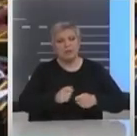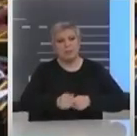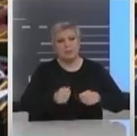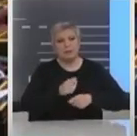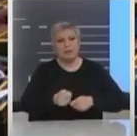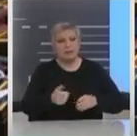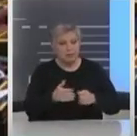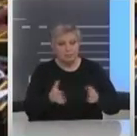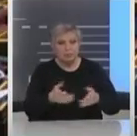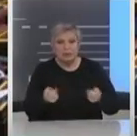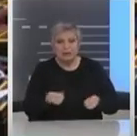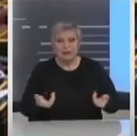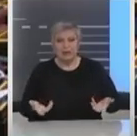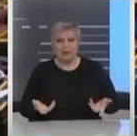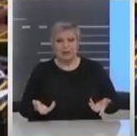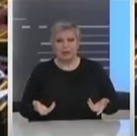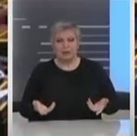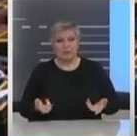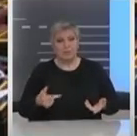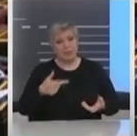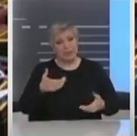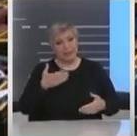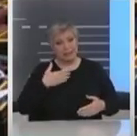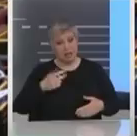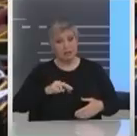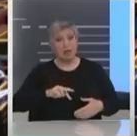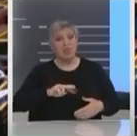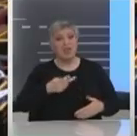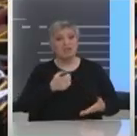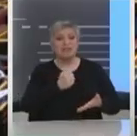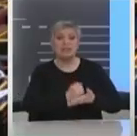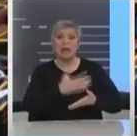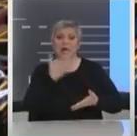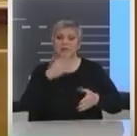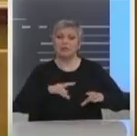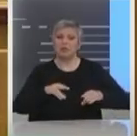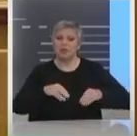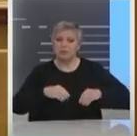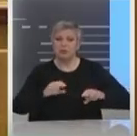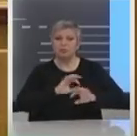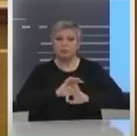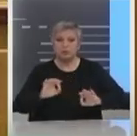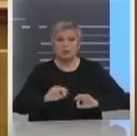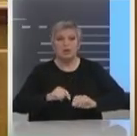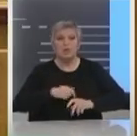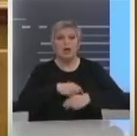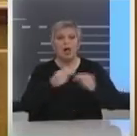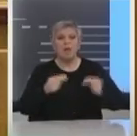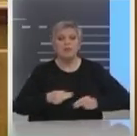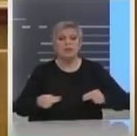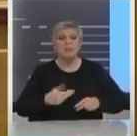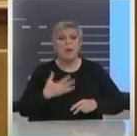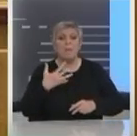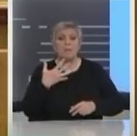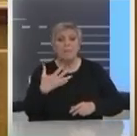Γιατί αυτό έγινε. Προκειμένου να κλείσετε τη δεύτερη αξιολόγηση, πολυσιεργώντας, φορτώσατε τη χώρα με 5 δις